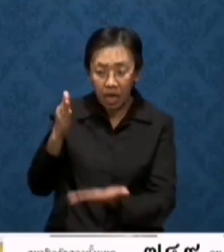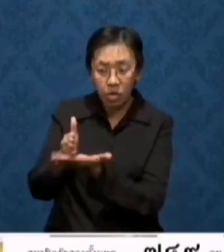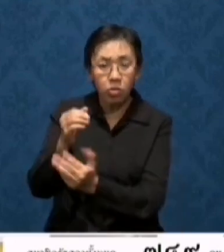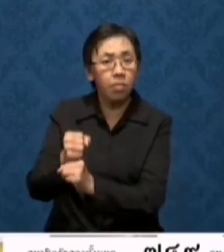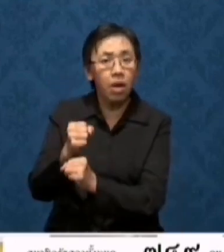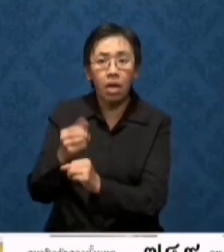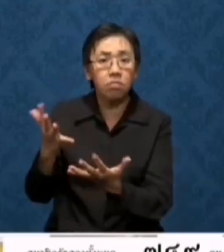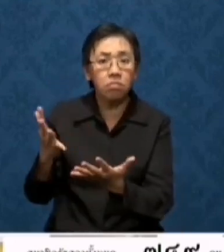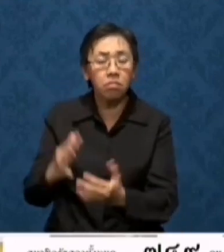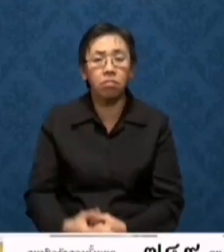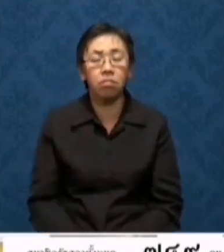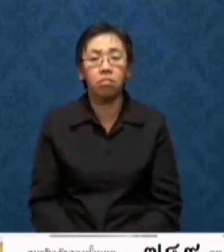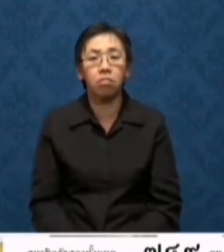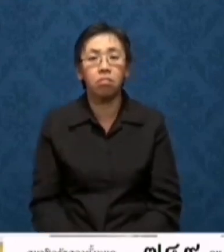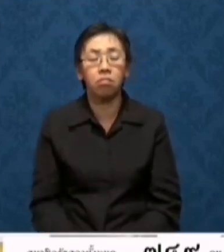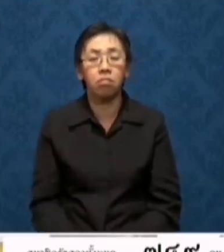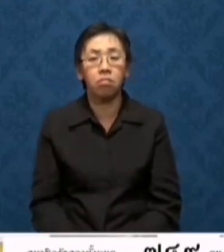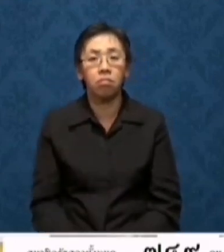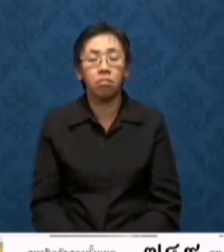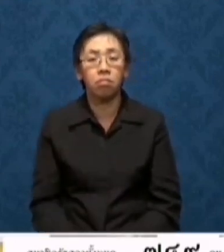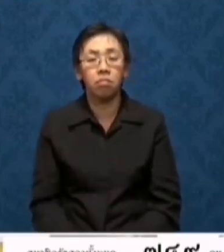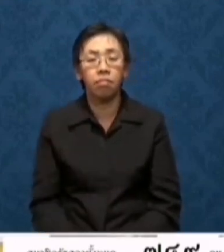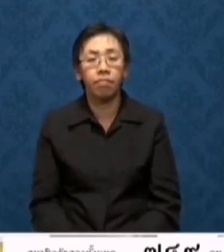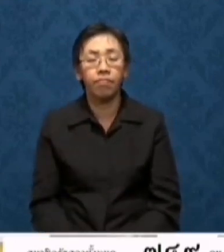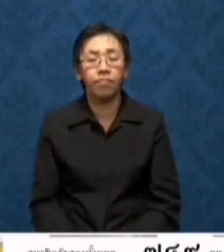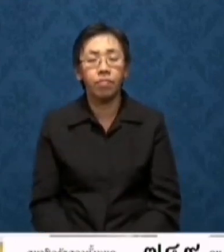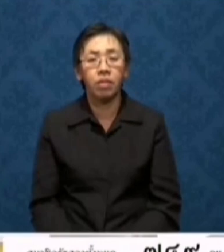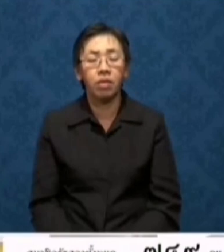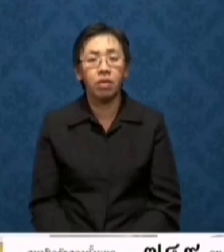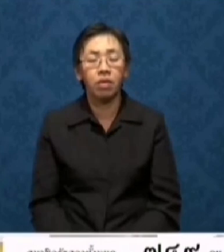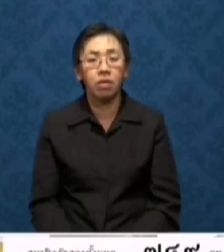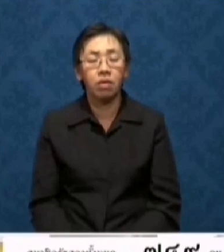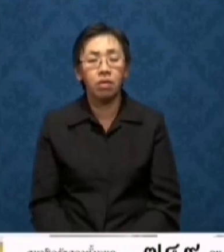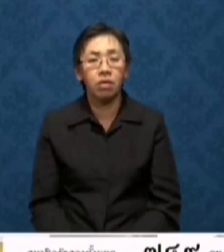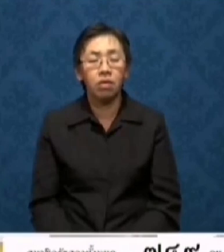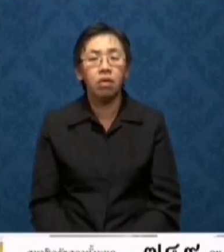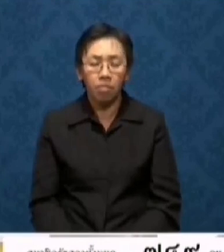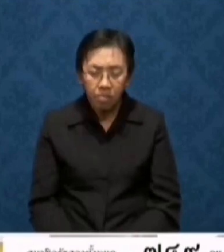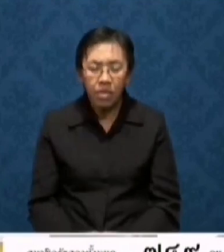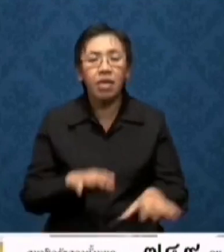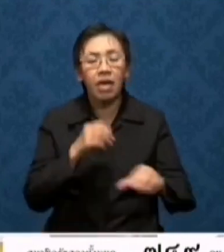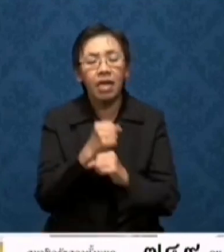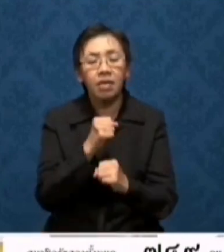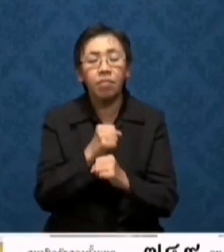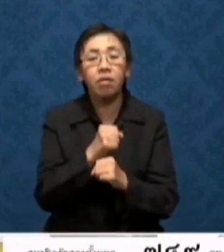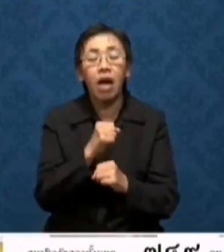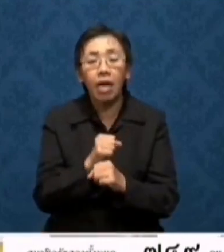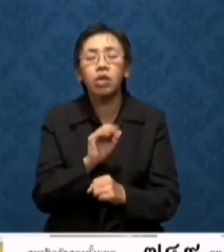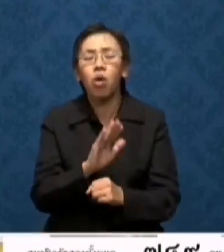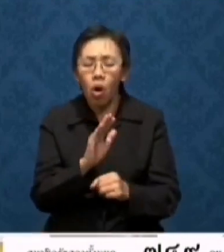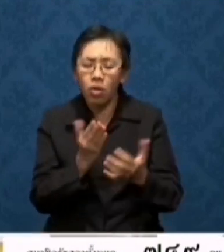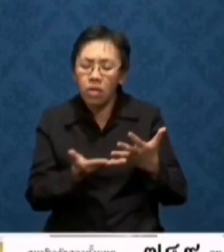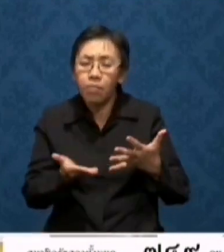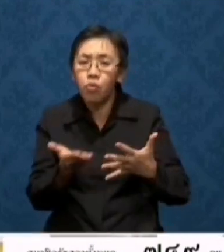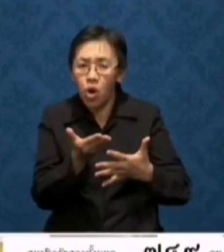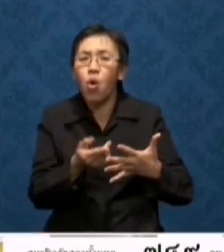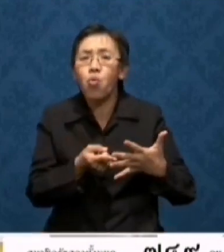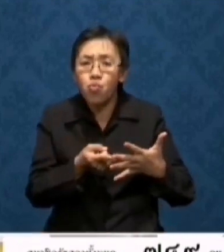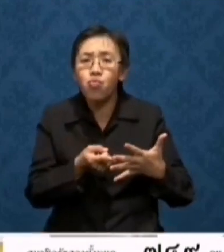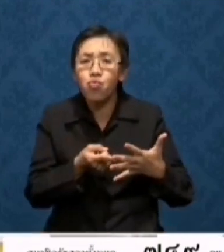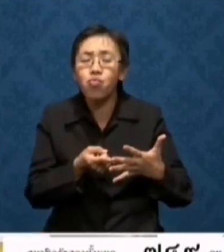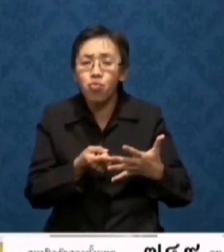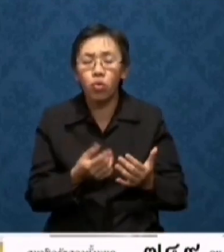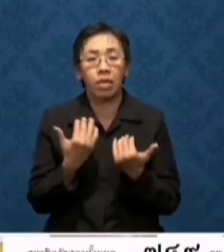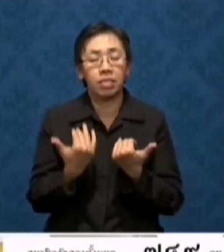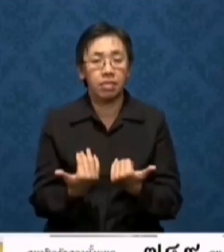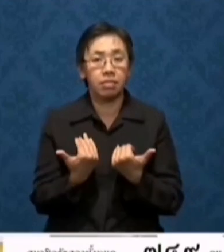ครับจะอาจจะมีกระบวนการ ในการดำเนนการแต่ถึงที่สุดนั่